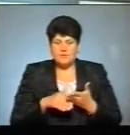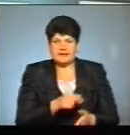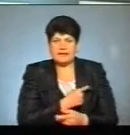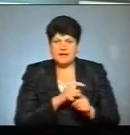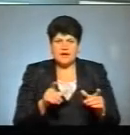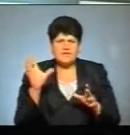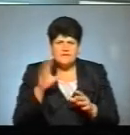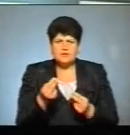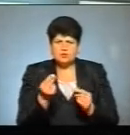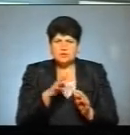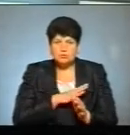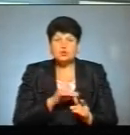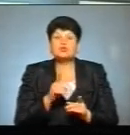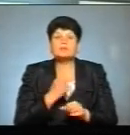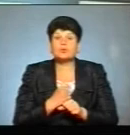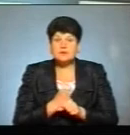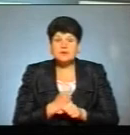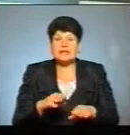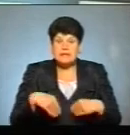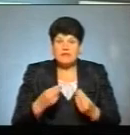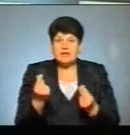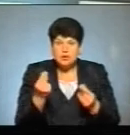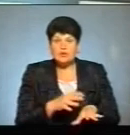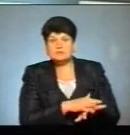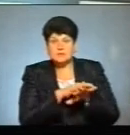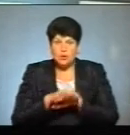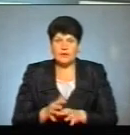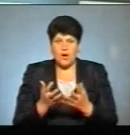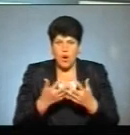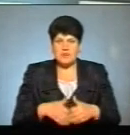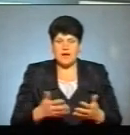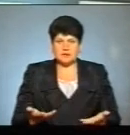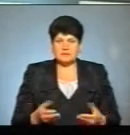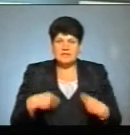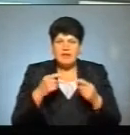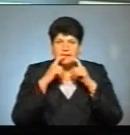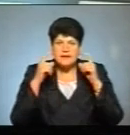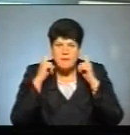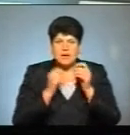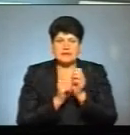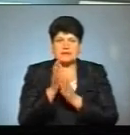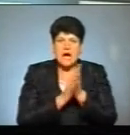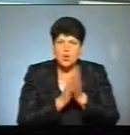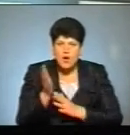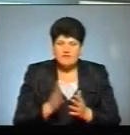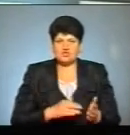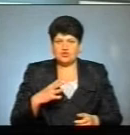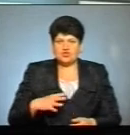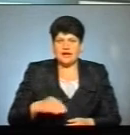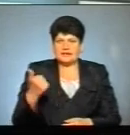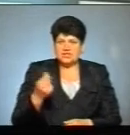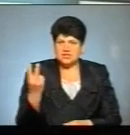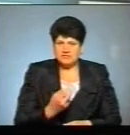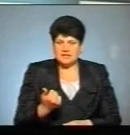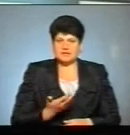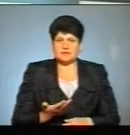заощадження, які у нас навіть були, що ми робили? Давали гроші, перераховували на обладнання. Ми давали на маски, на рукавички і чекали, тиждень-два пройде,